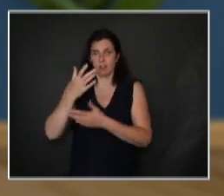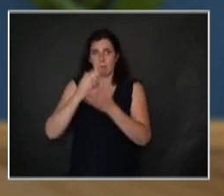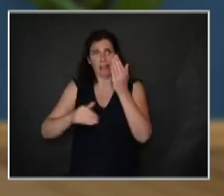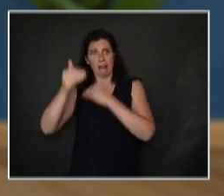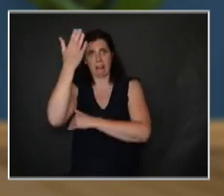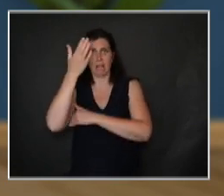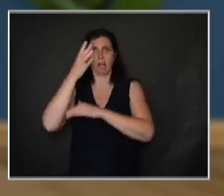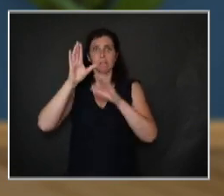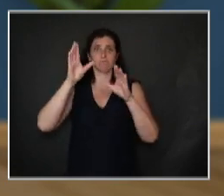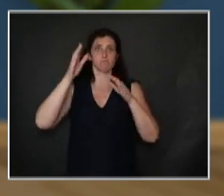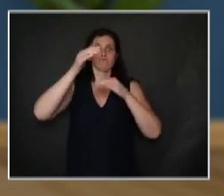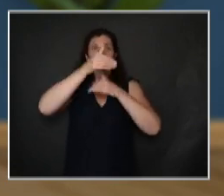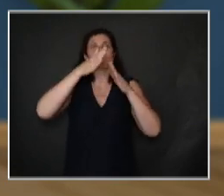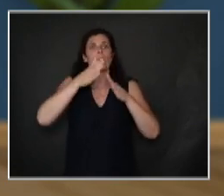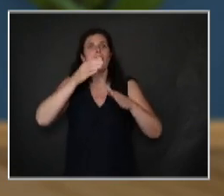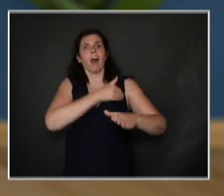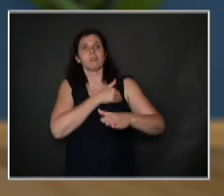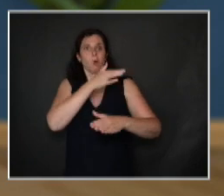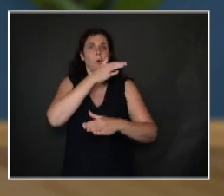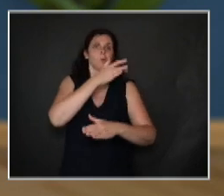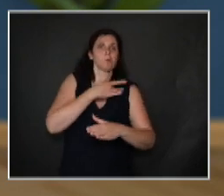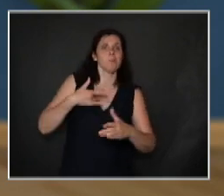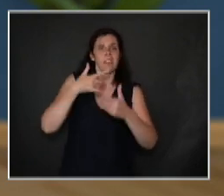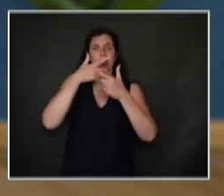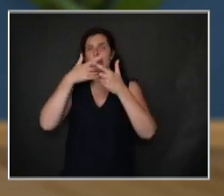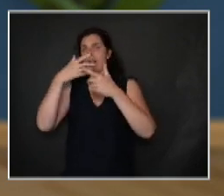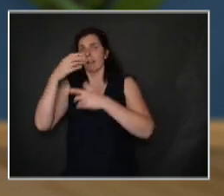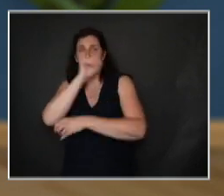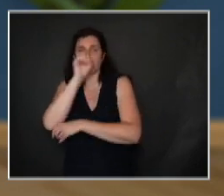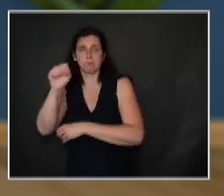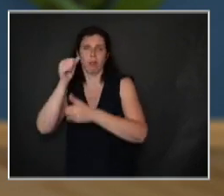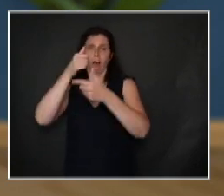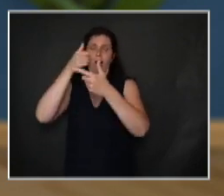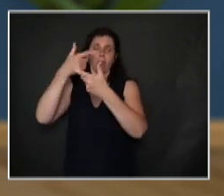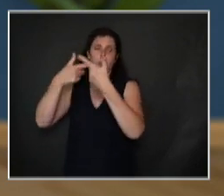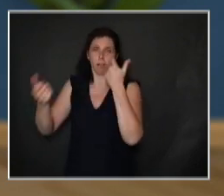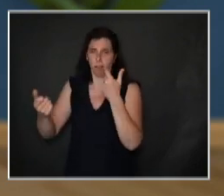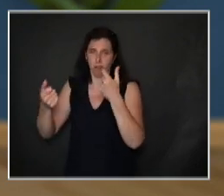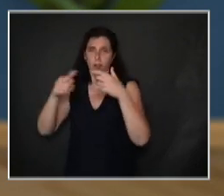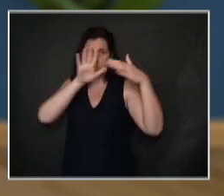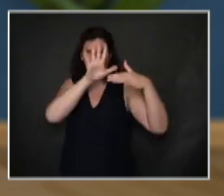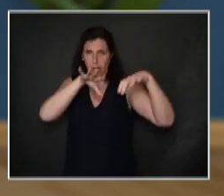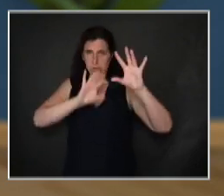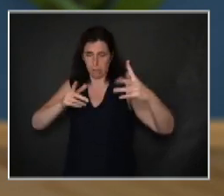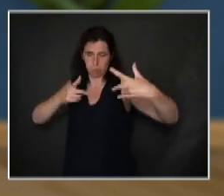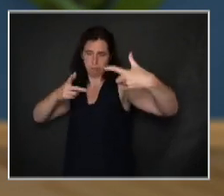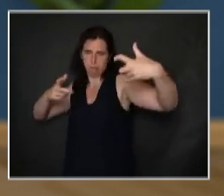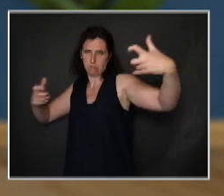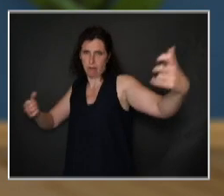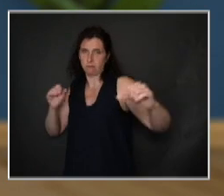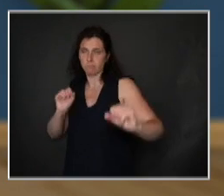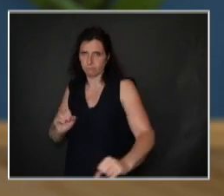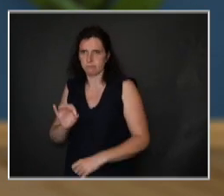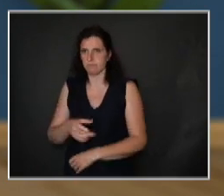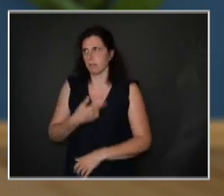organismes sociaux, avec des organismes professionnels, avec la sécurité sociale. Donc tout ça, ce sont des choses bien connues. C'est difficile à